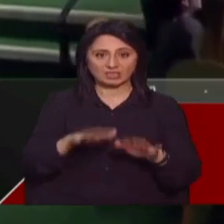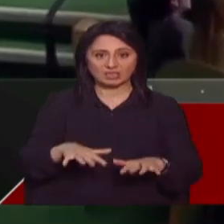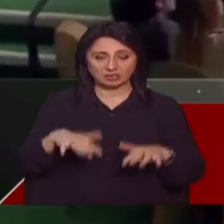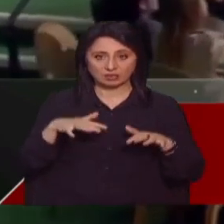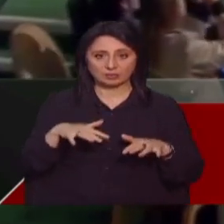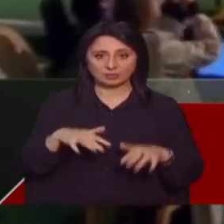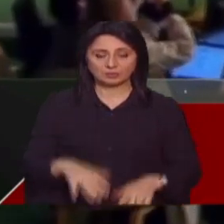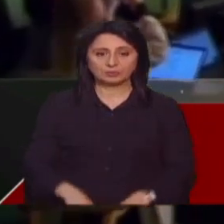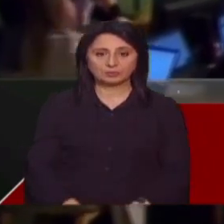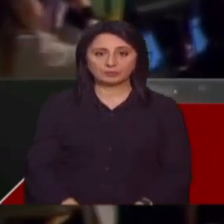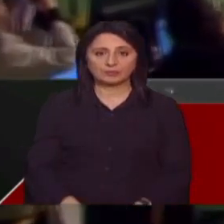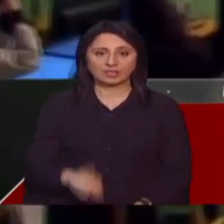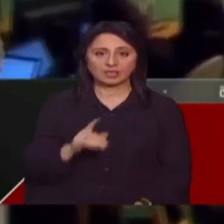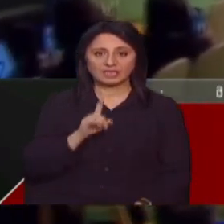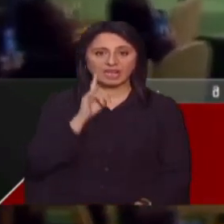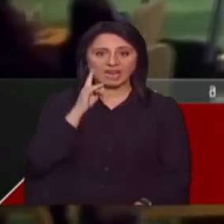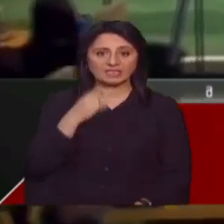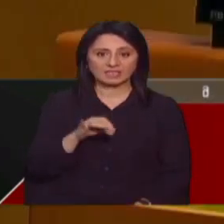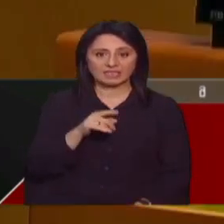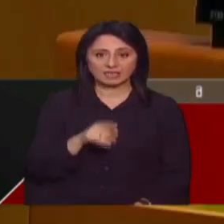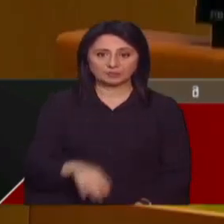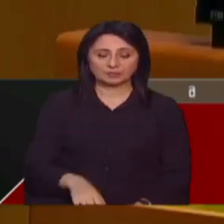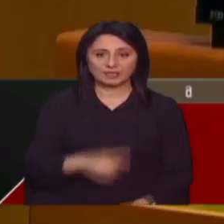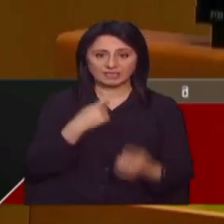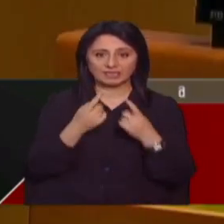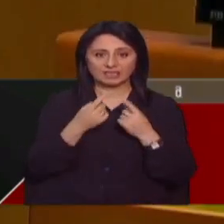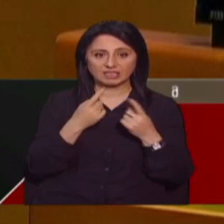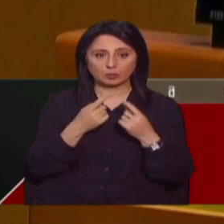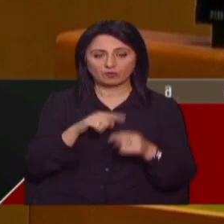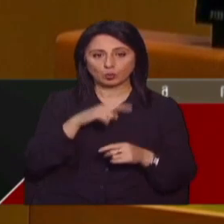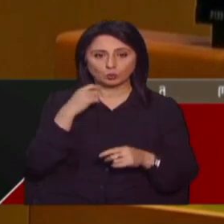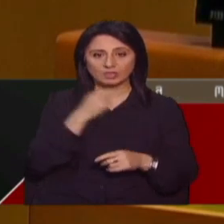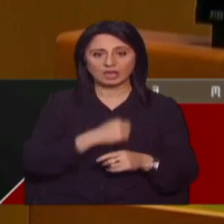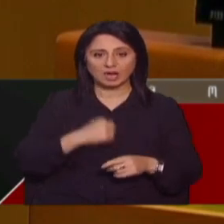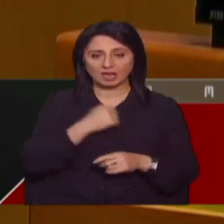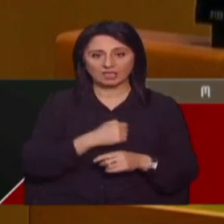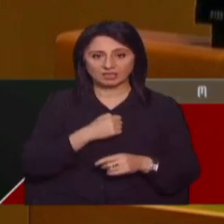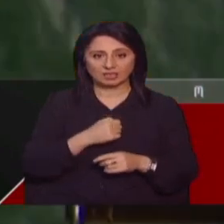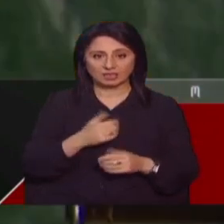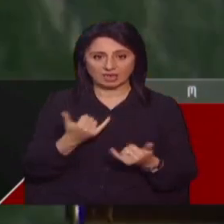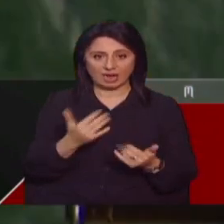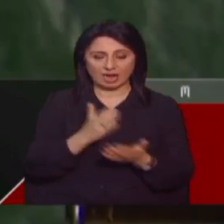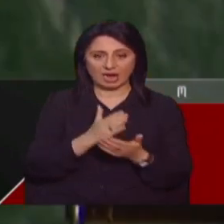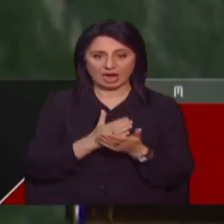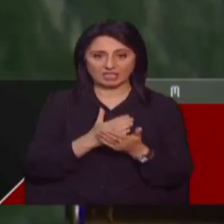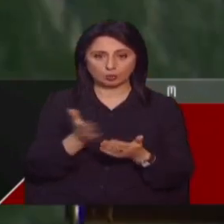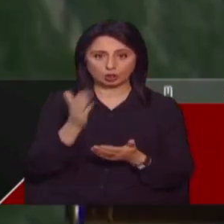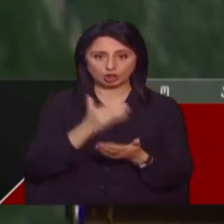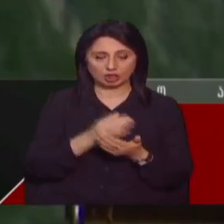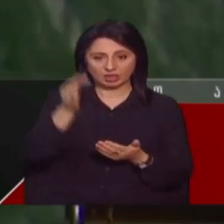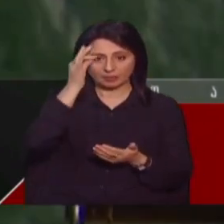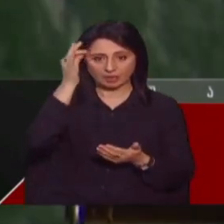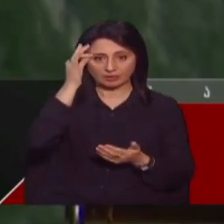დებატების ფარგლებში. ვოლოდიმირ ზელენსკიმ ისაუბრა რუსული აგრესიის ახლა არსებულ უკვე შედეგებზე და